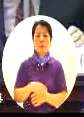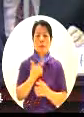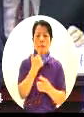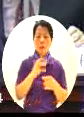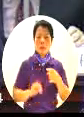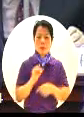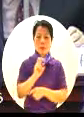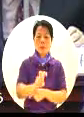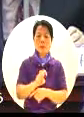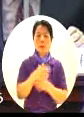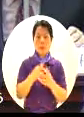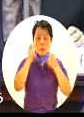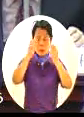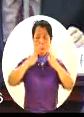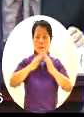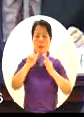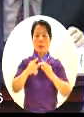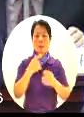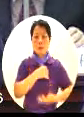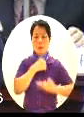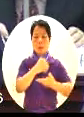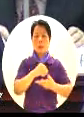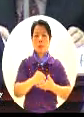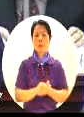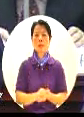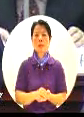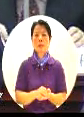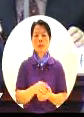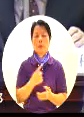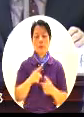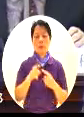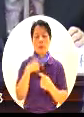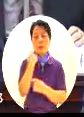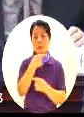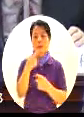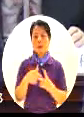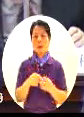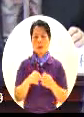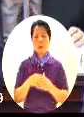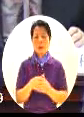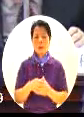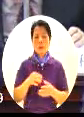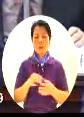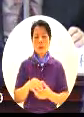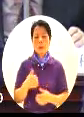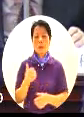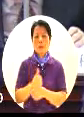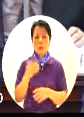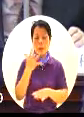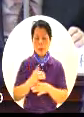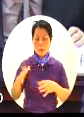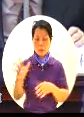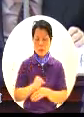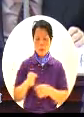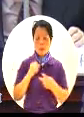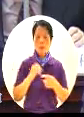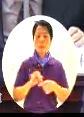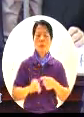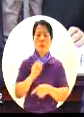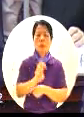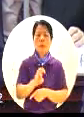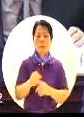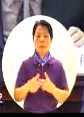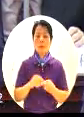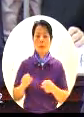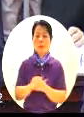咱高雄市。的建议就是讲，人口要占30%，吼、哦、啊，面积